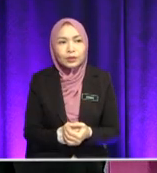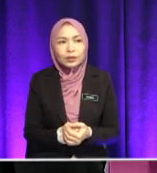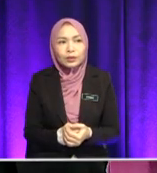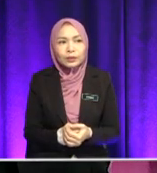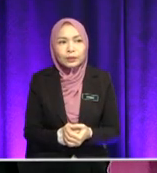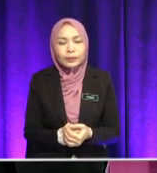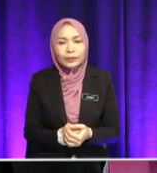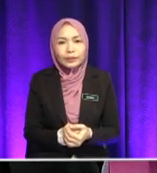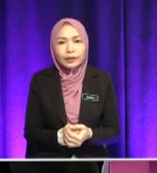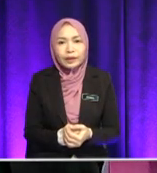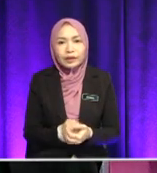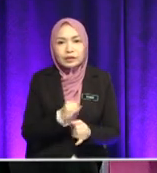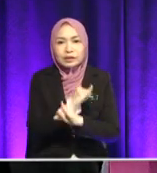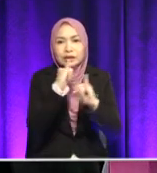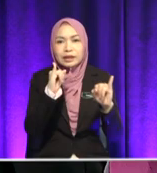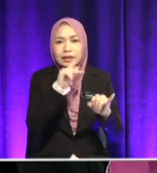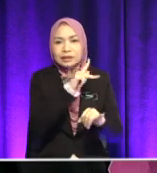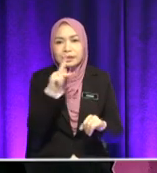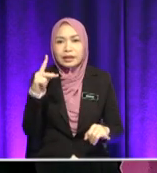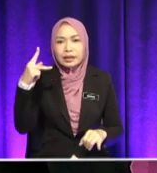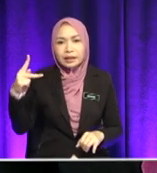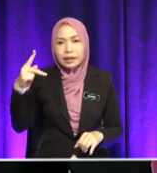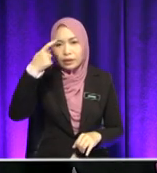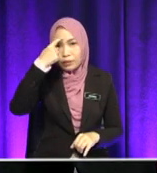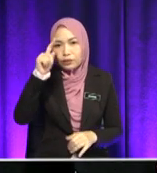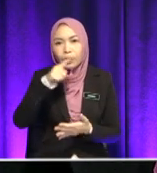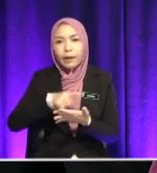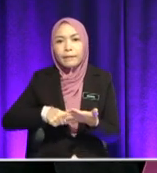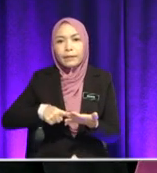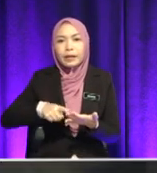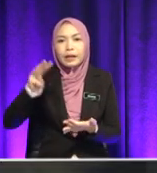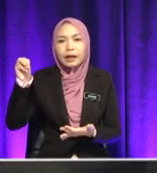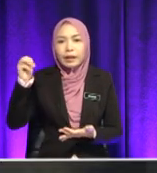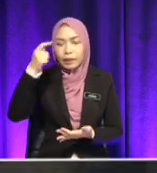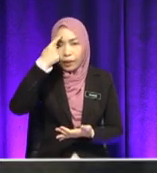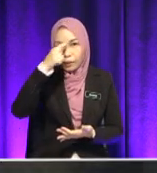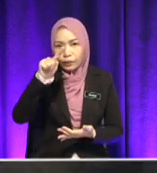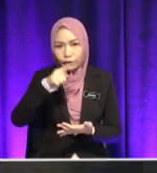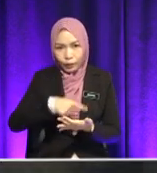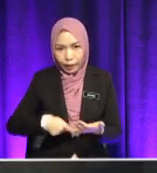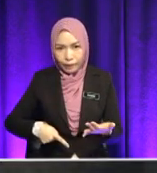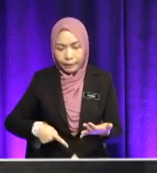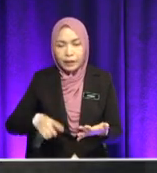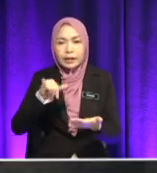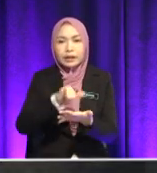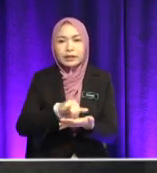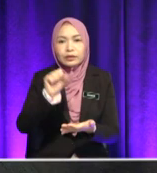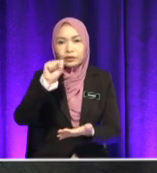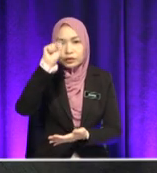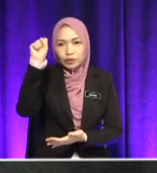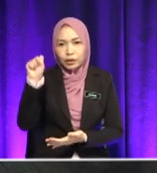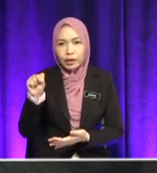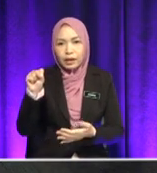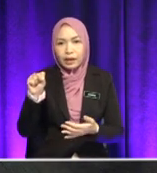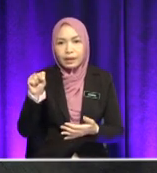awal-awal lagi oke itu rujuk pada Oppo M7 berapa oke itu ayat kadang-kadang soal ini